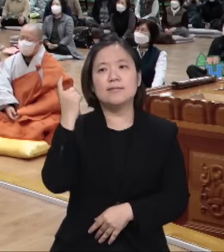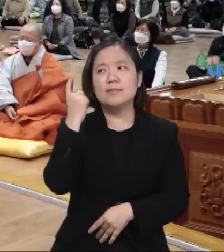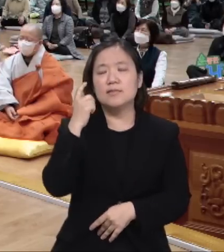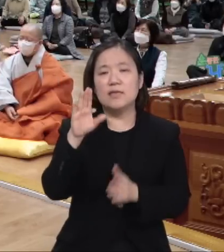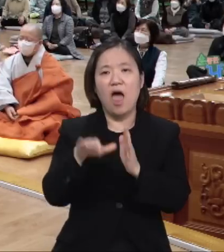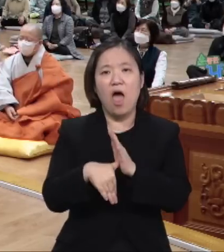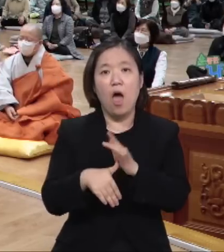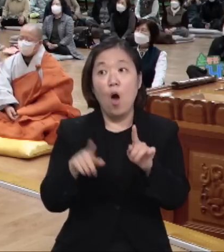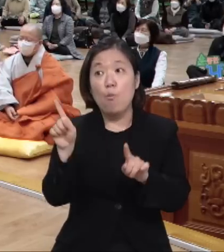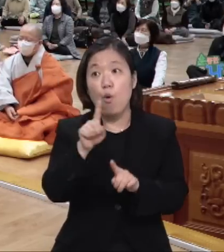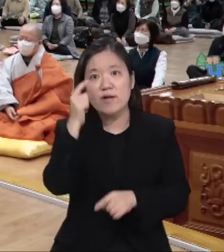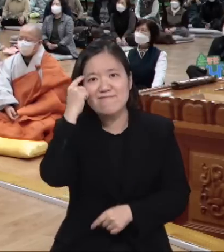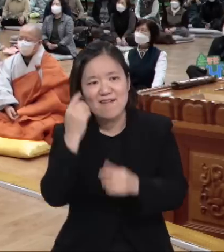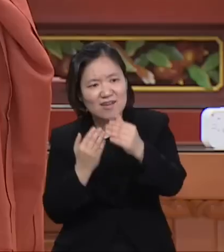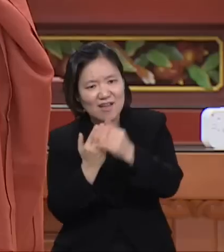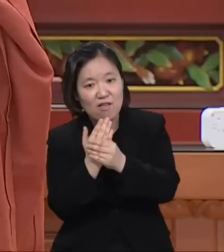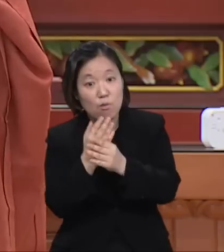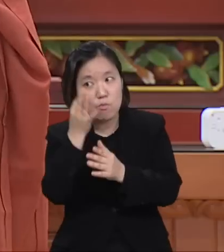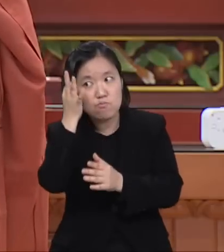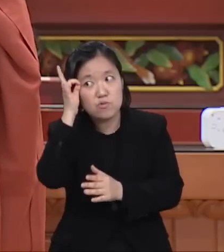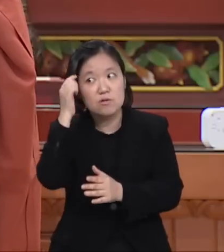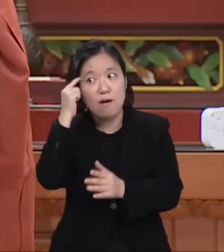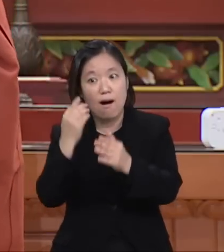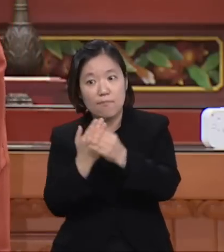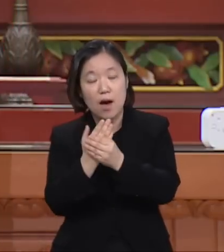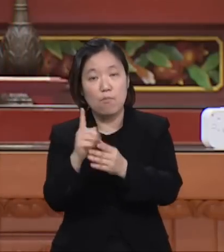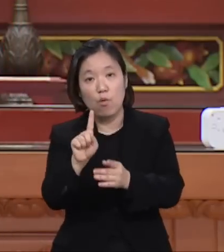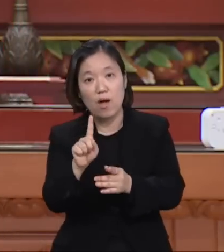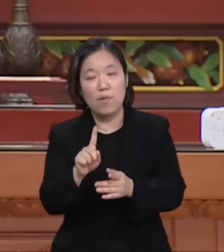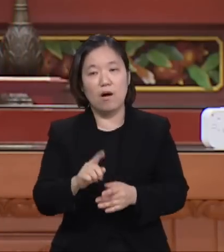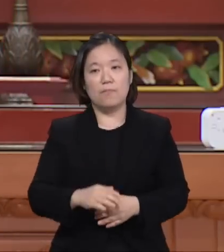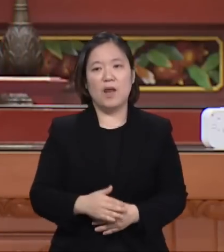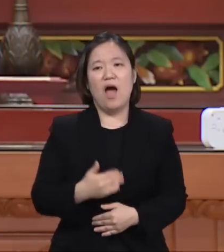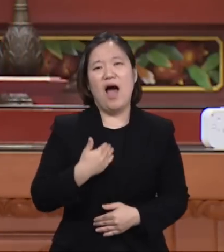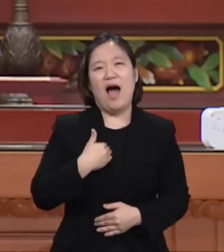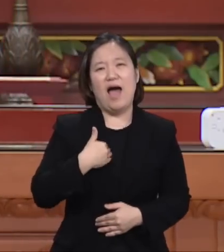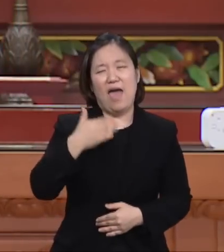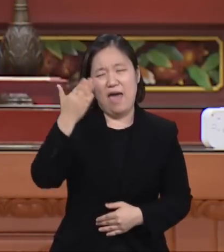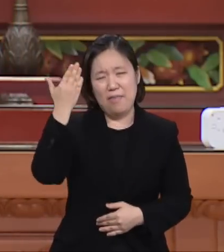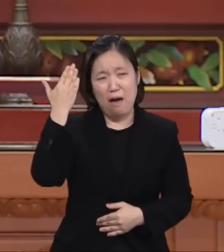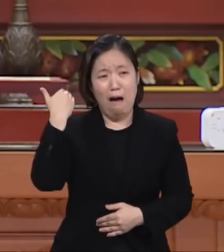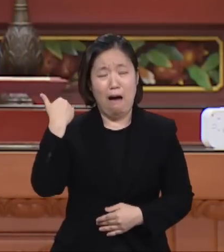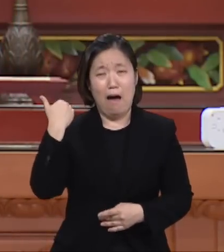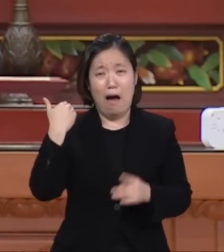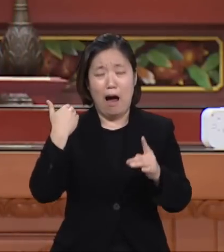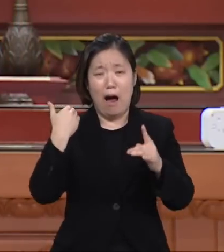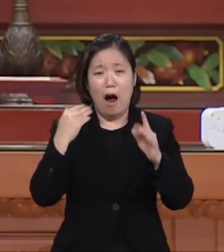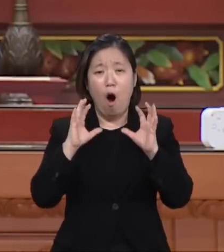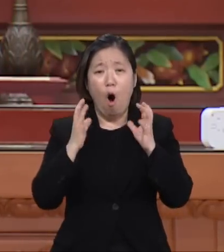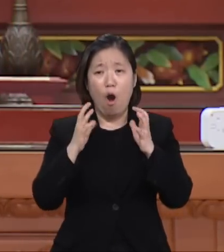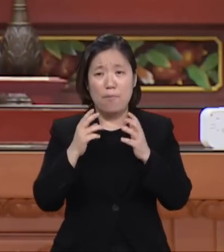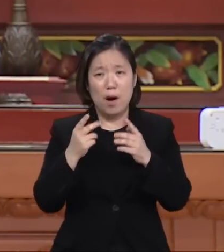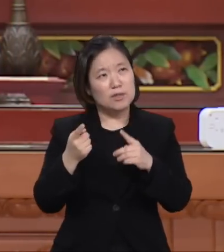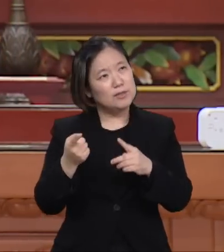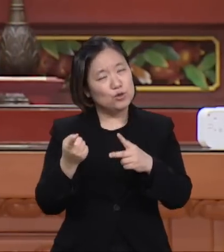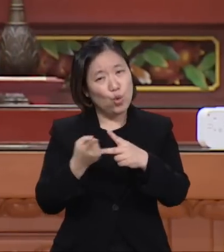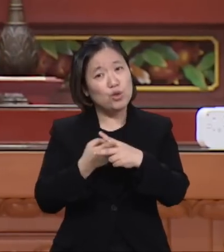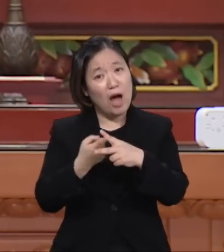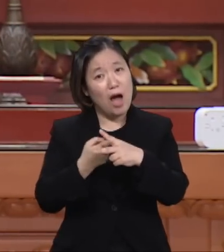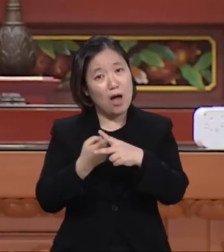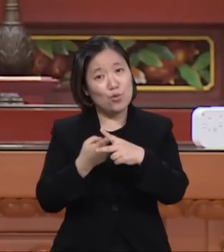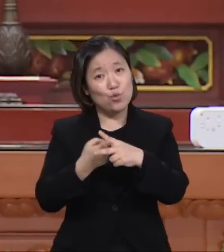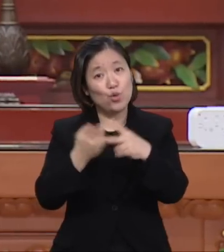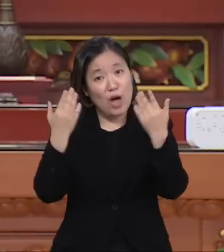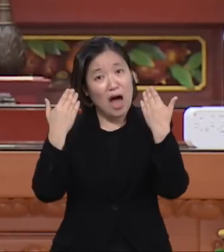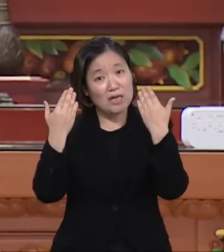자기 머리를 딱 하고 때리는 한 생각이 자기가 학교 다녔을 때 그러니까 지금으로 치면